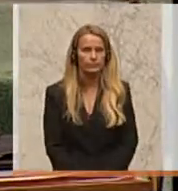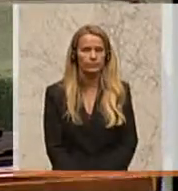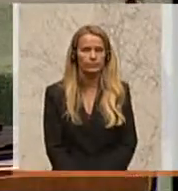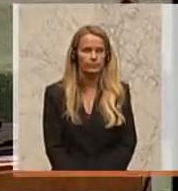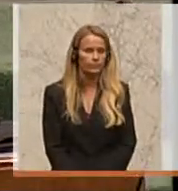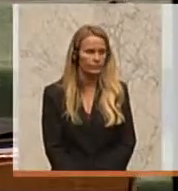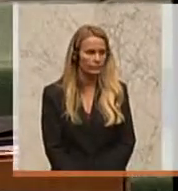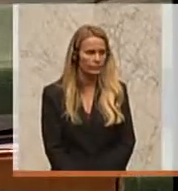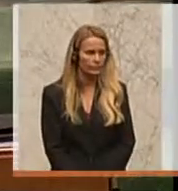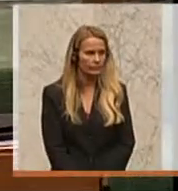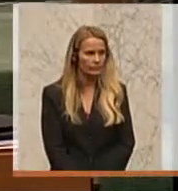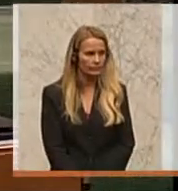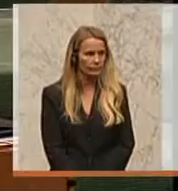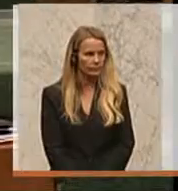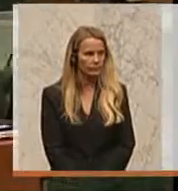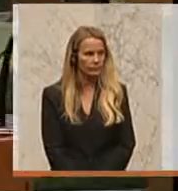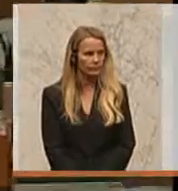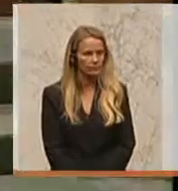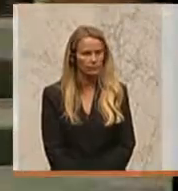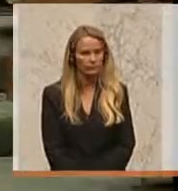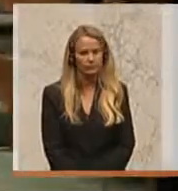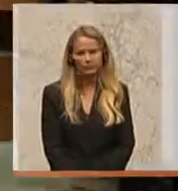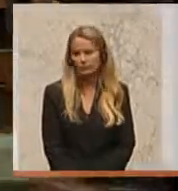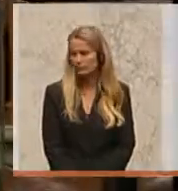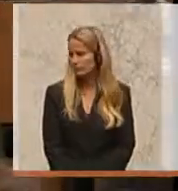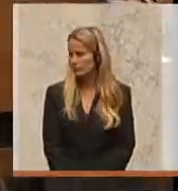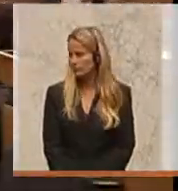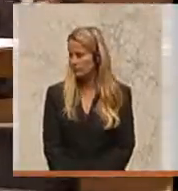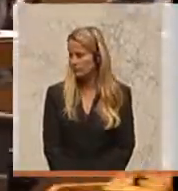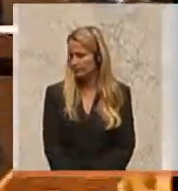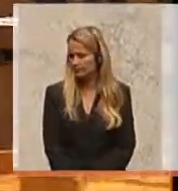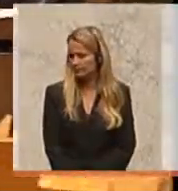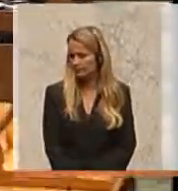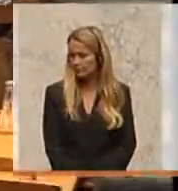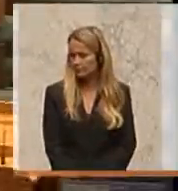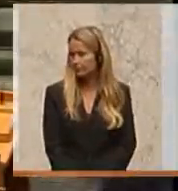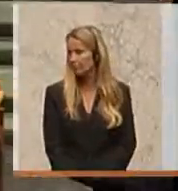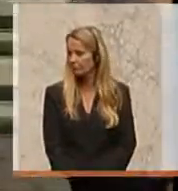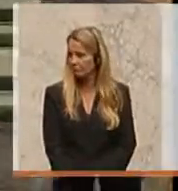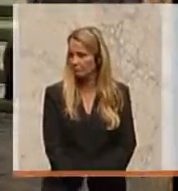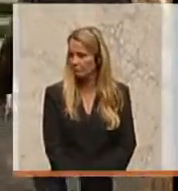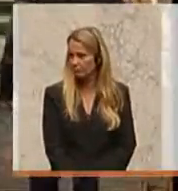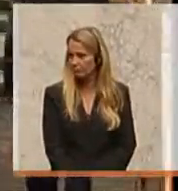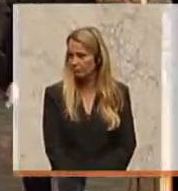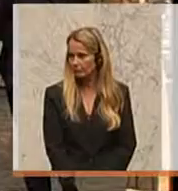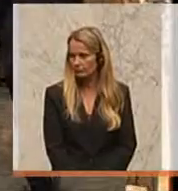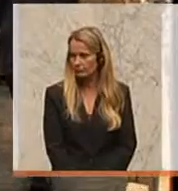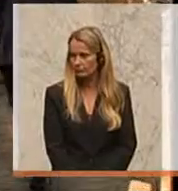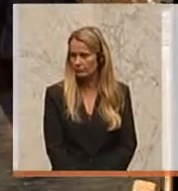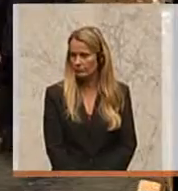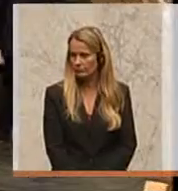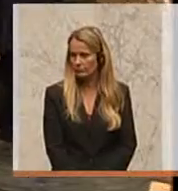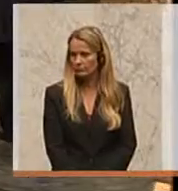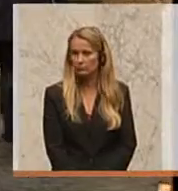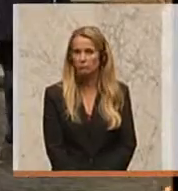war seine Abschiedsrede. Ferdinand Mayer von der ÖVP, seit 1999 Abgeordneter der ÖVP, lobt das Zustandekommen